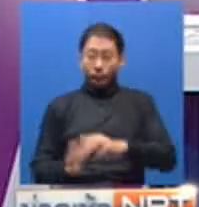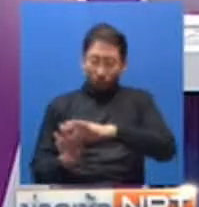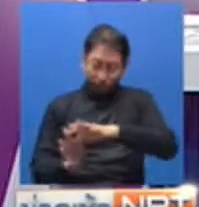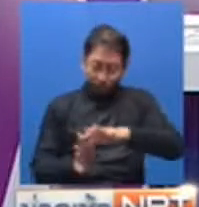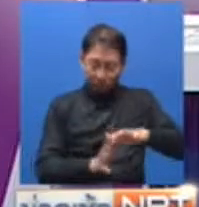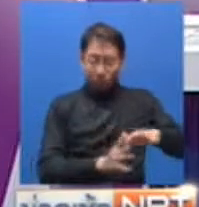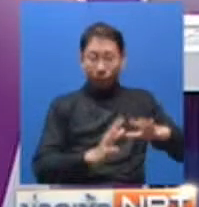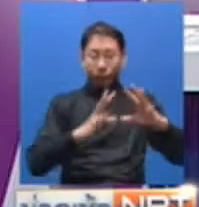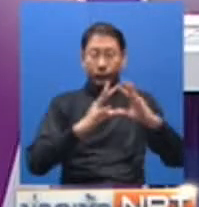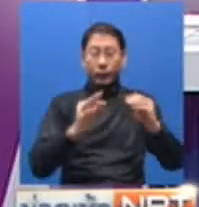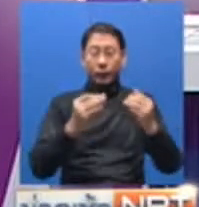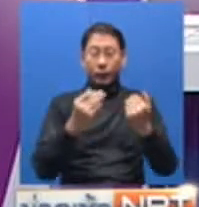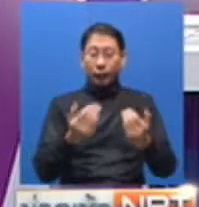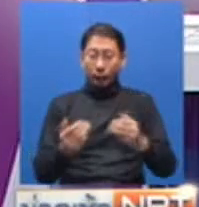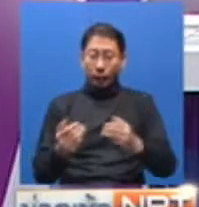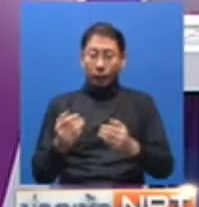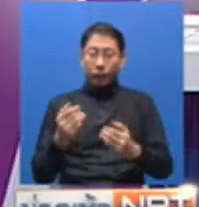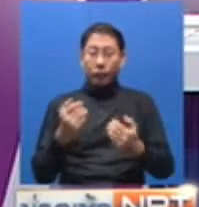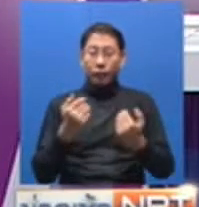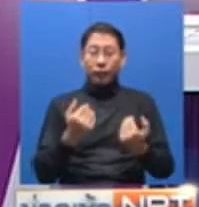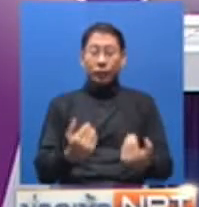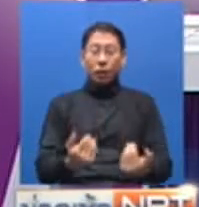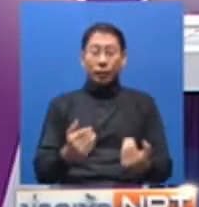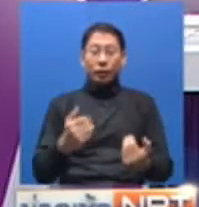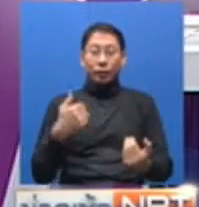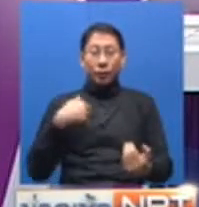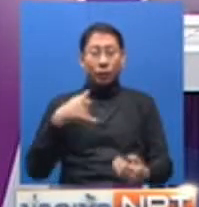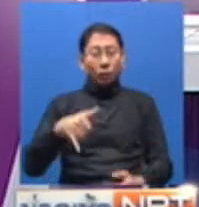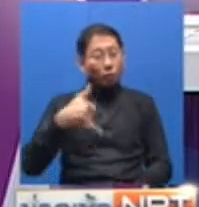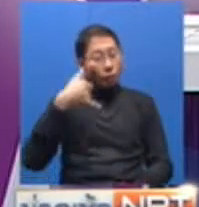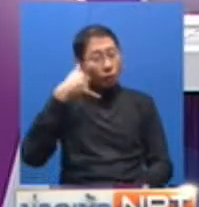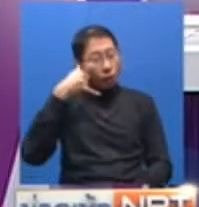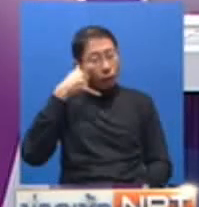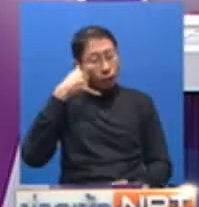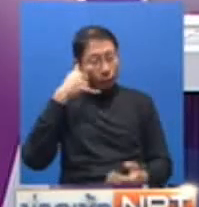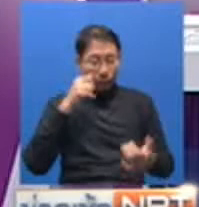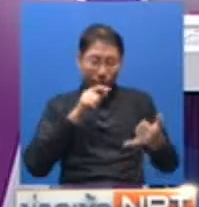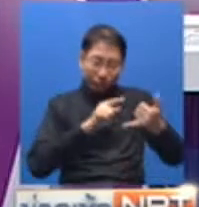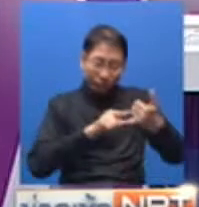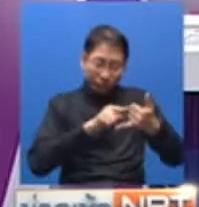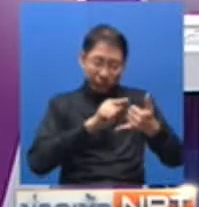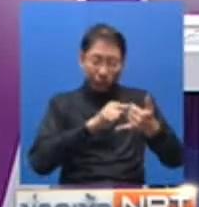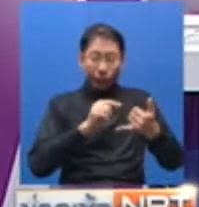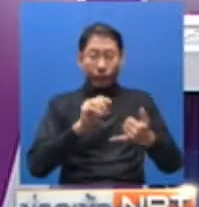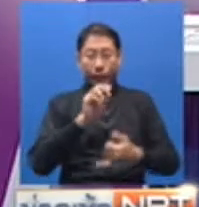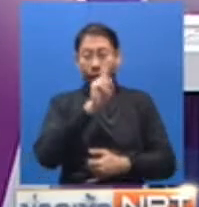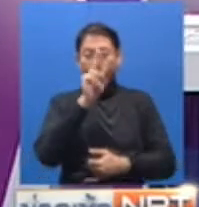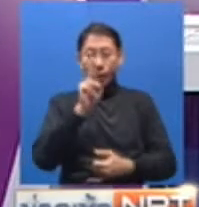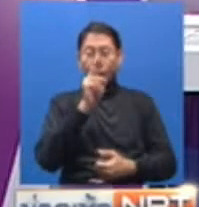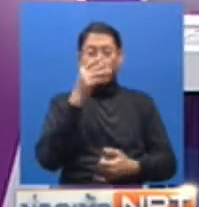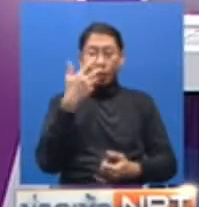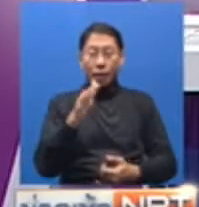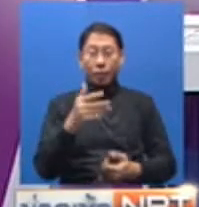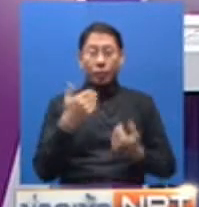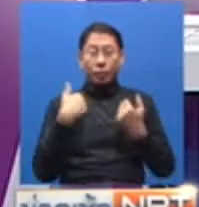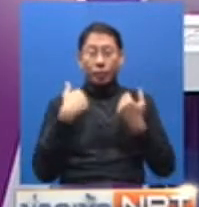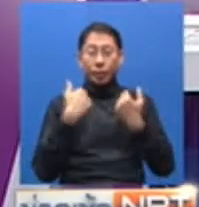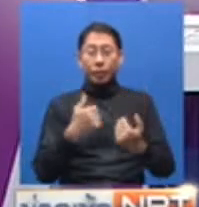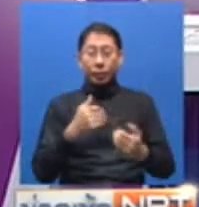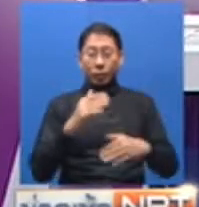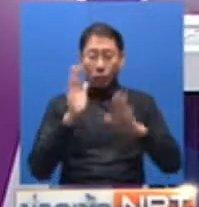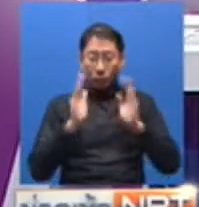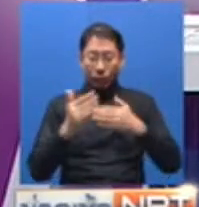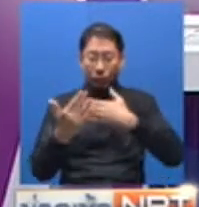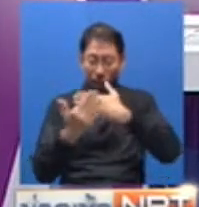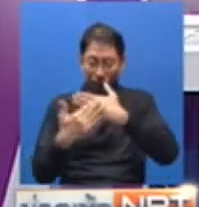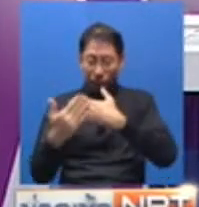เรื่องที่ใกล้ตัวมากยิ่งขึ้นนะคะเชื่อว่าทุกท่านตอนนี้มีโทรศัพท์มือถือใช้อยู่เป็นประจำทุกวันอยู่แล้วนะคะที่ผ่านมาหลายคนอาจจะได้รับคำเตือนจาก